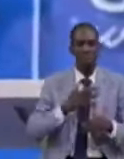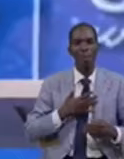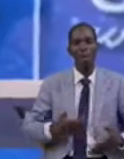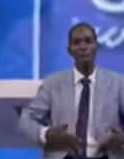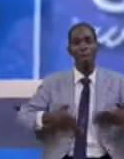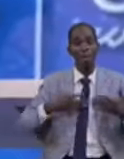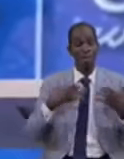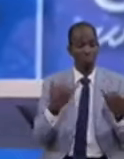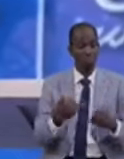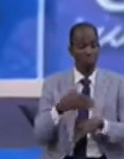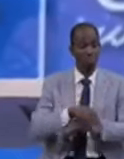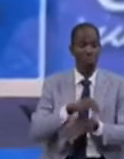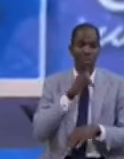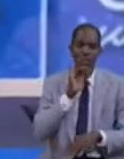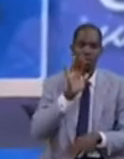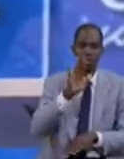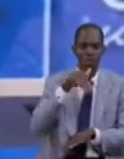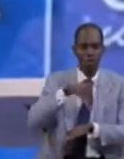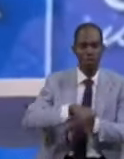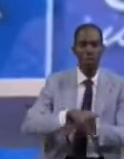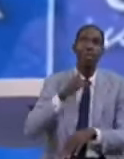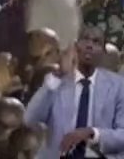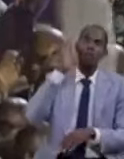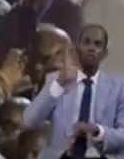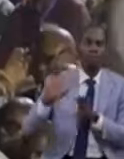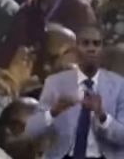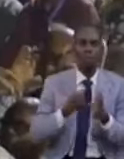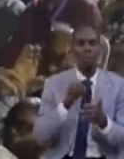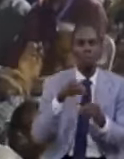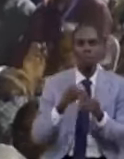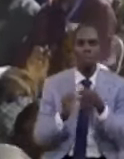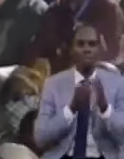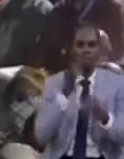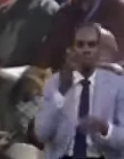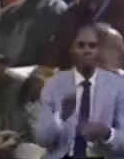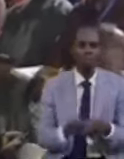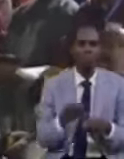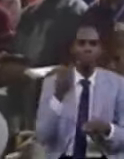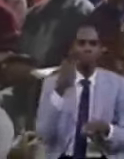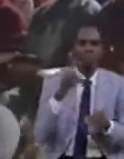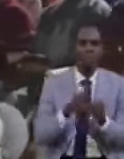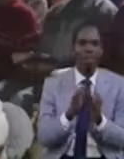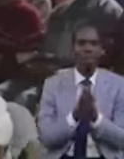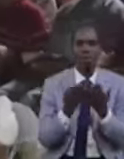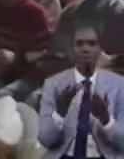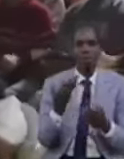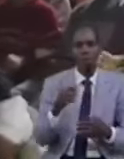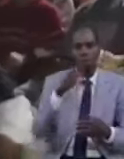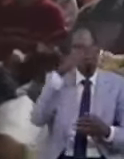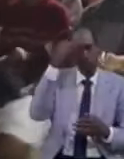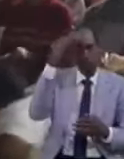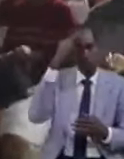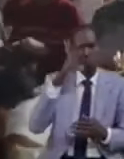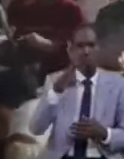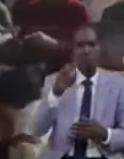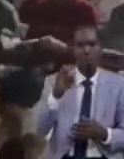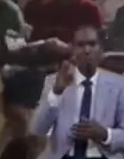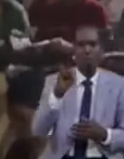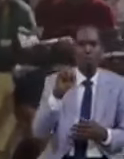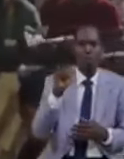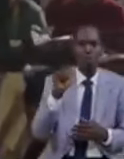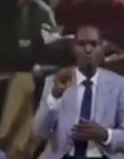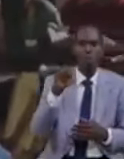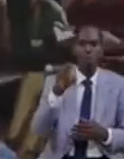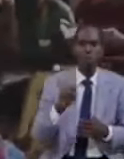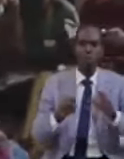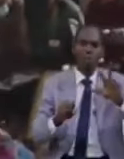cette soirée il le fera Romains au chapitre 3 verset 23